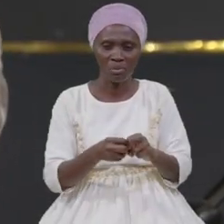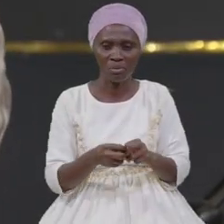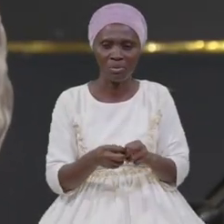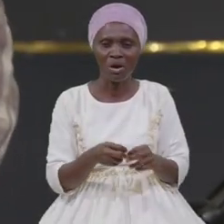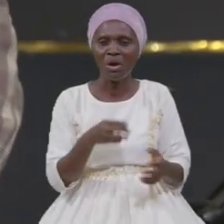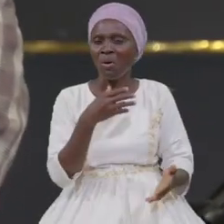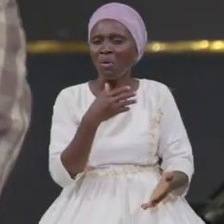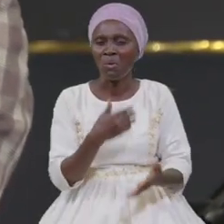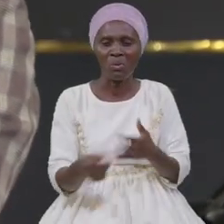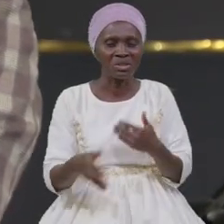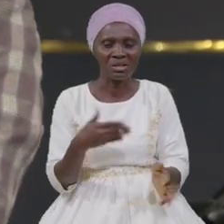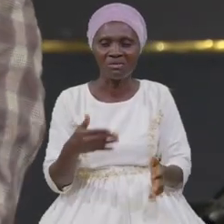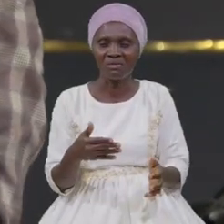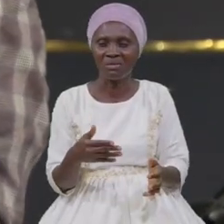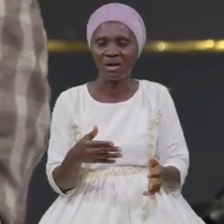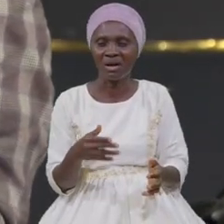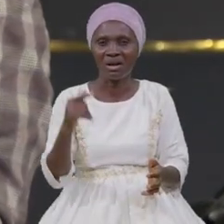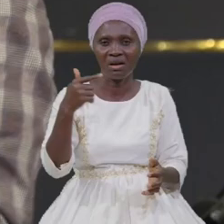quels que soient